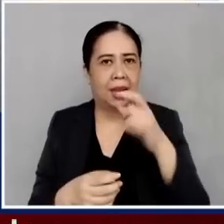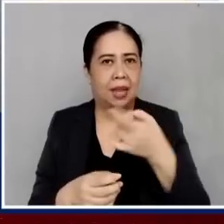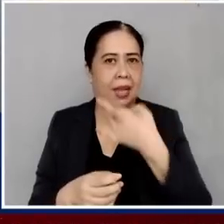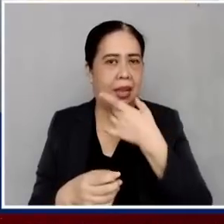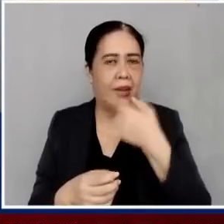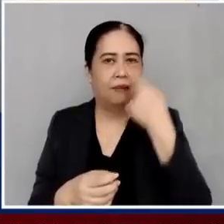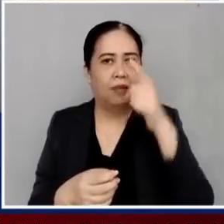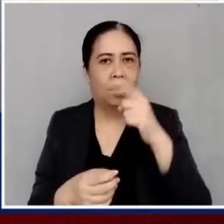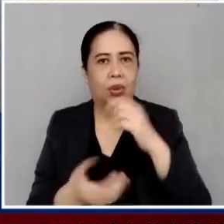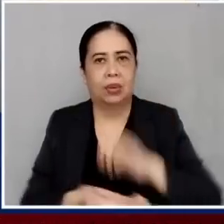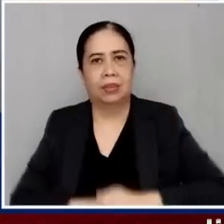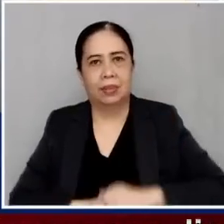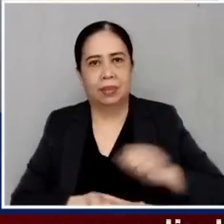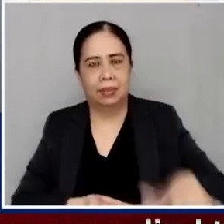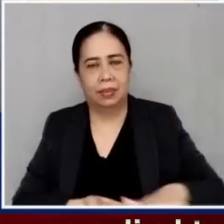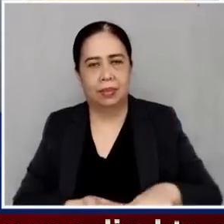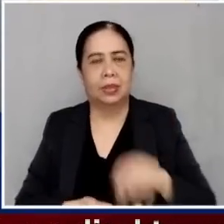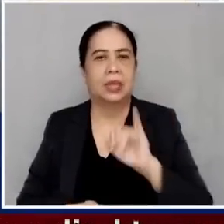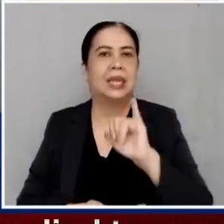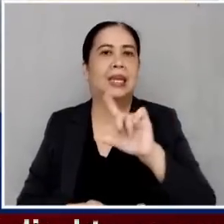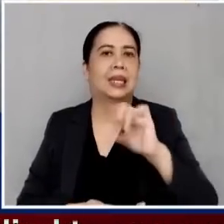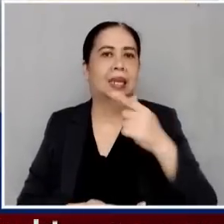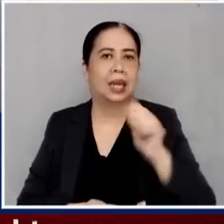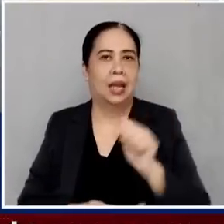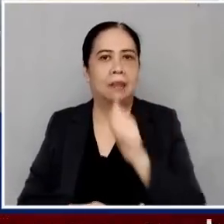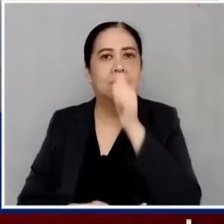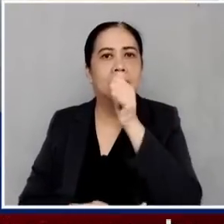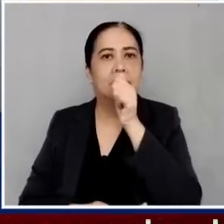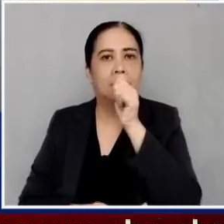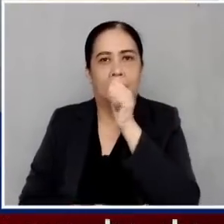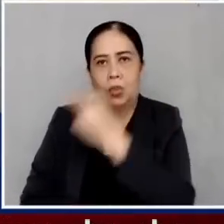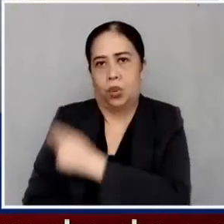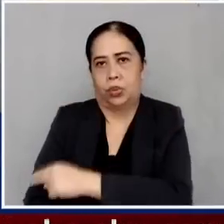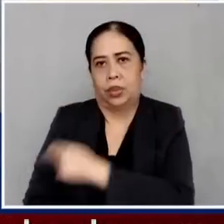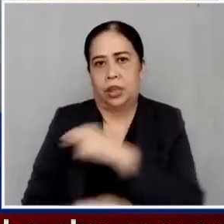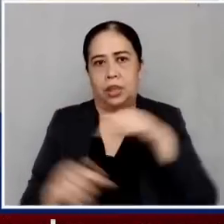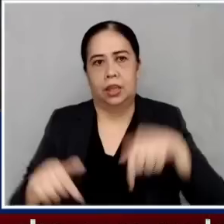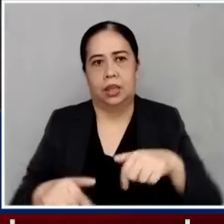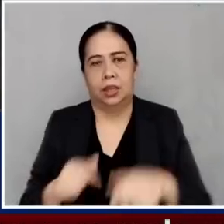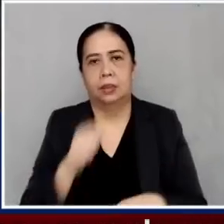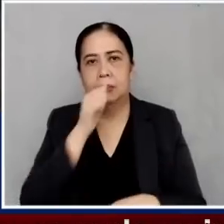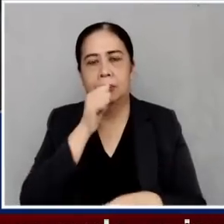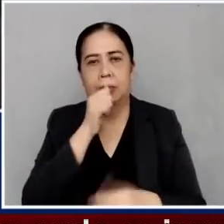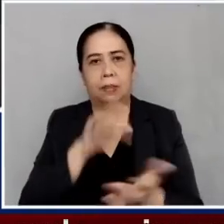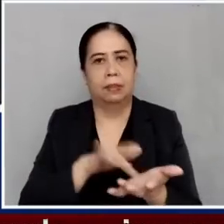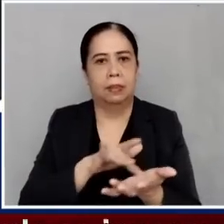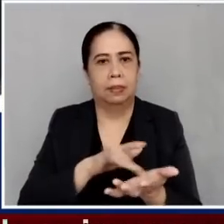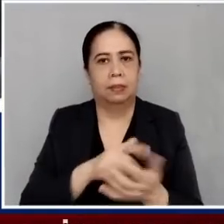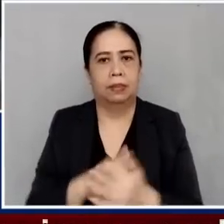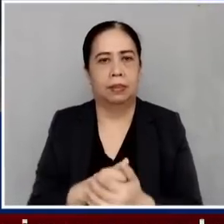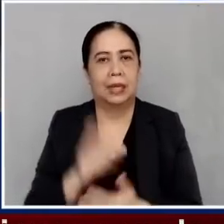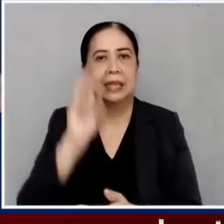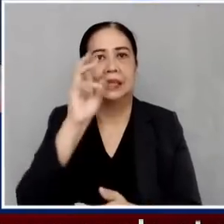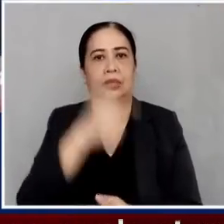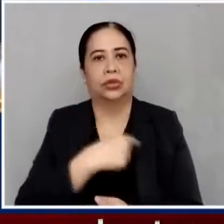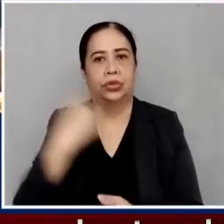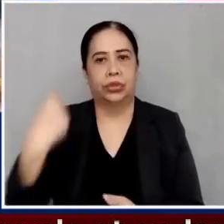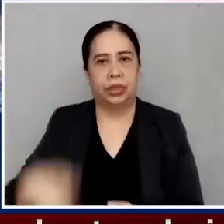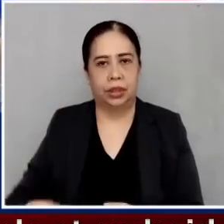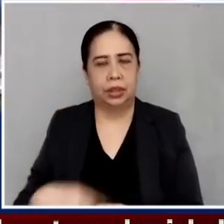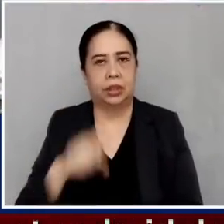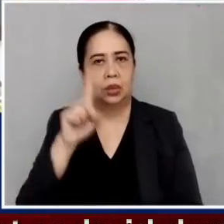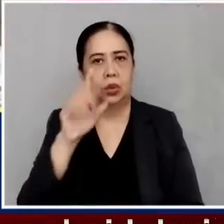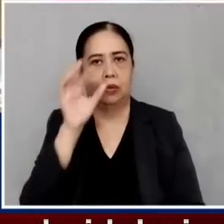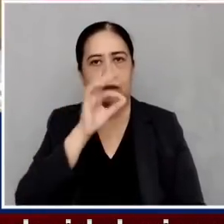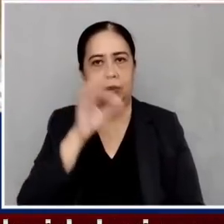So ito yung illegal secret hospital nila at secret pharmacy. Anim na Chinese nationals at isang Pinay